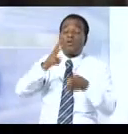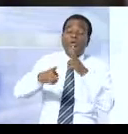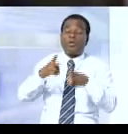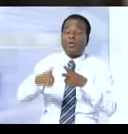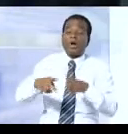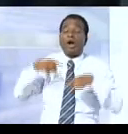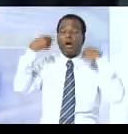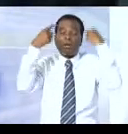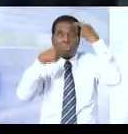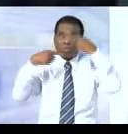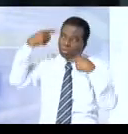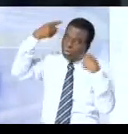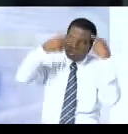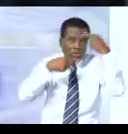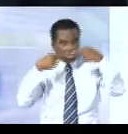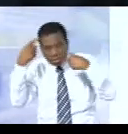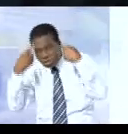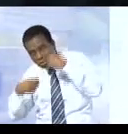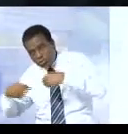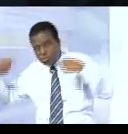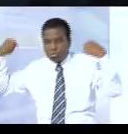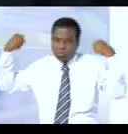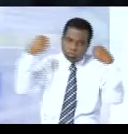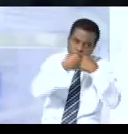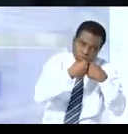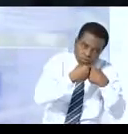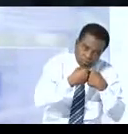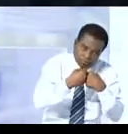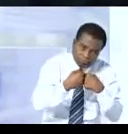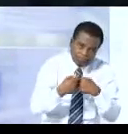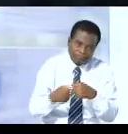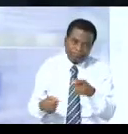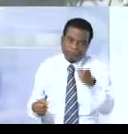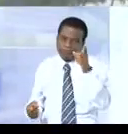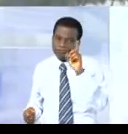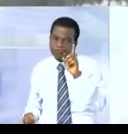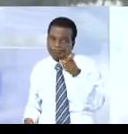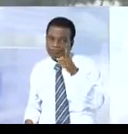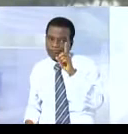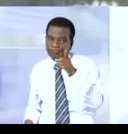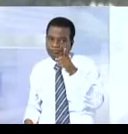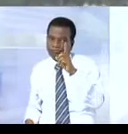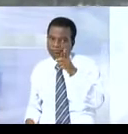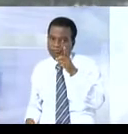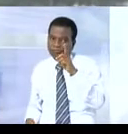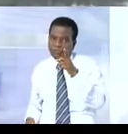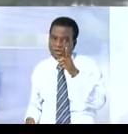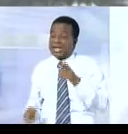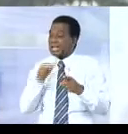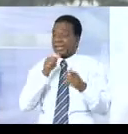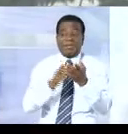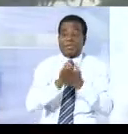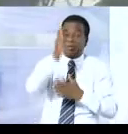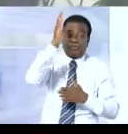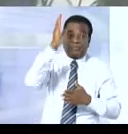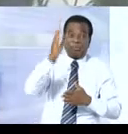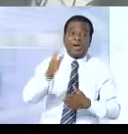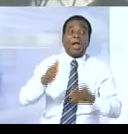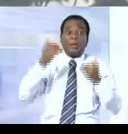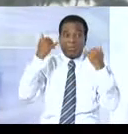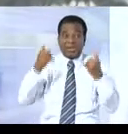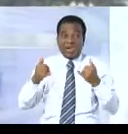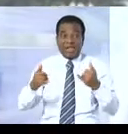de l'alcool. La disposition rentre en vigueur en cette période de fête. Elle émane d'un arrêté de la réglementation